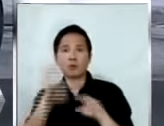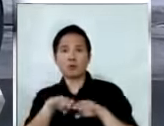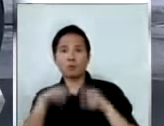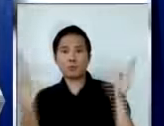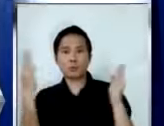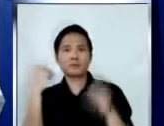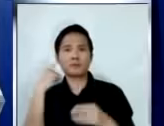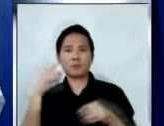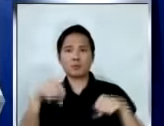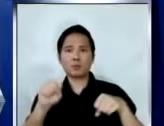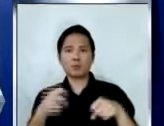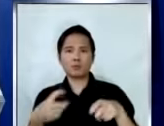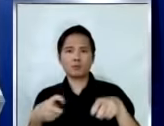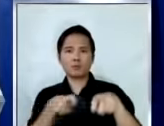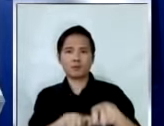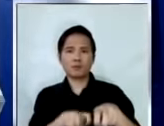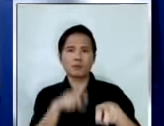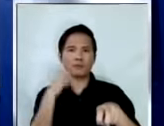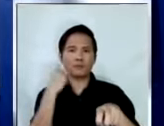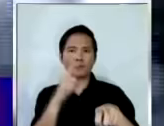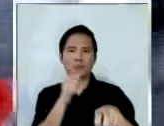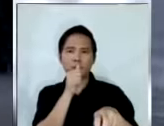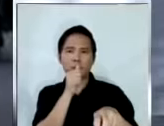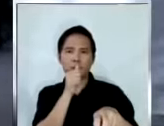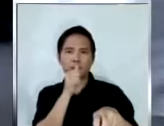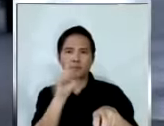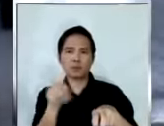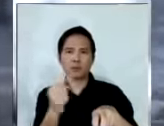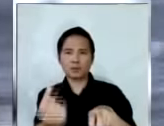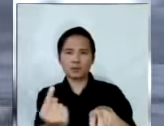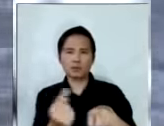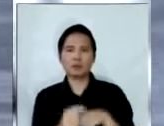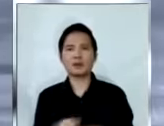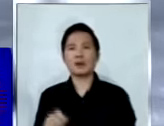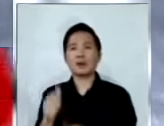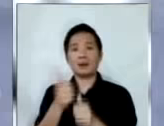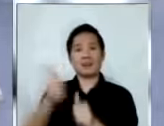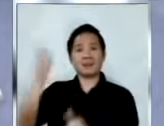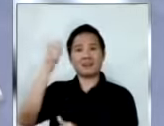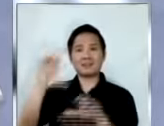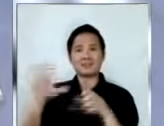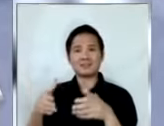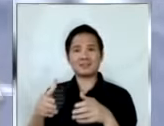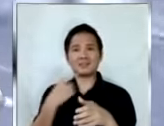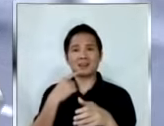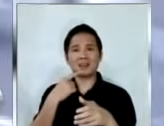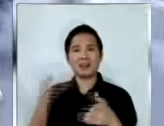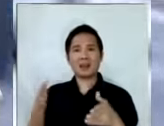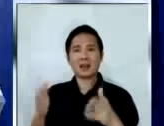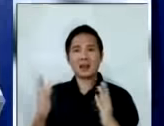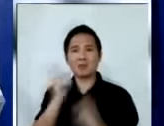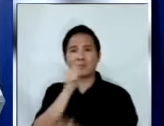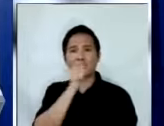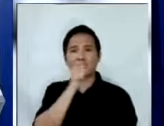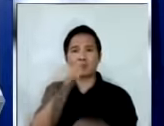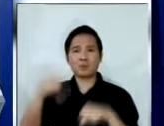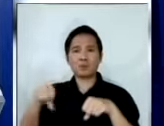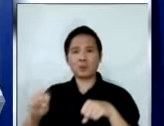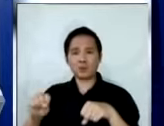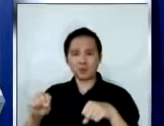lang. Pinag-aaralan ng IATF na payagan ang backriding ng private motorcycles subject to health and